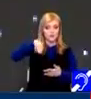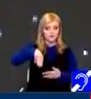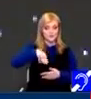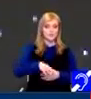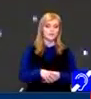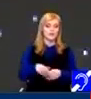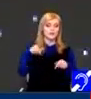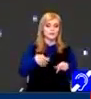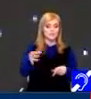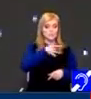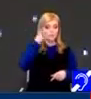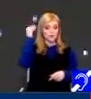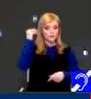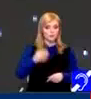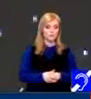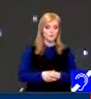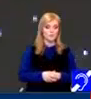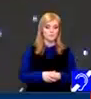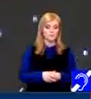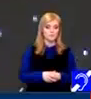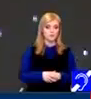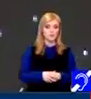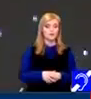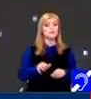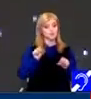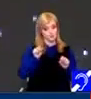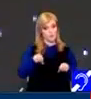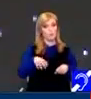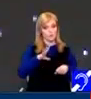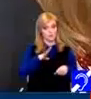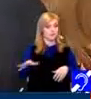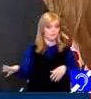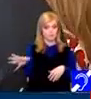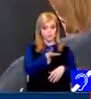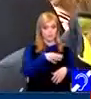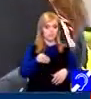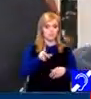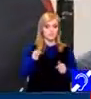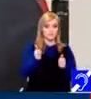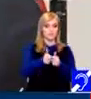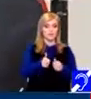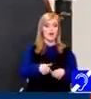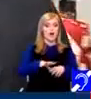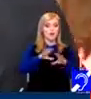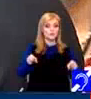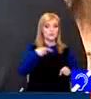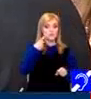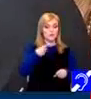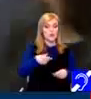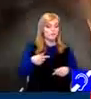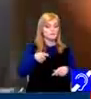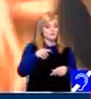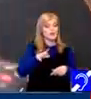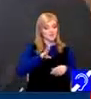din Republica Moldova sau chiar din regiune. Autoritățile spun că n-ar fi rău ca astfel de